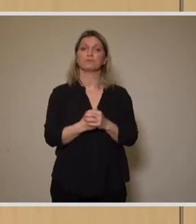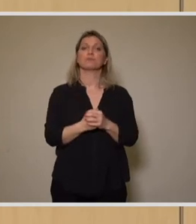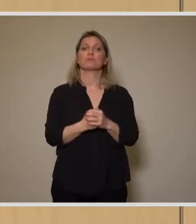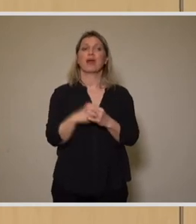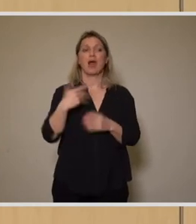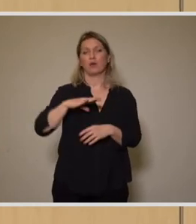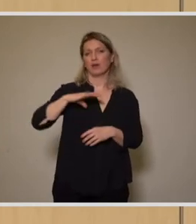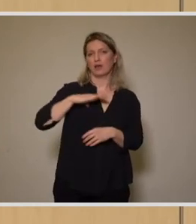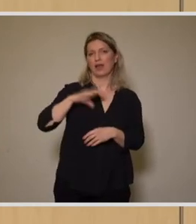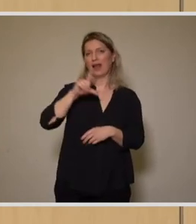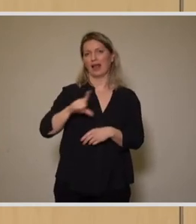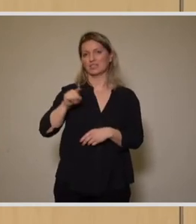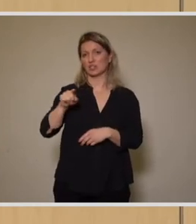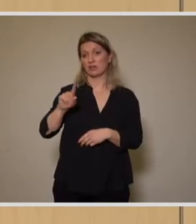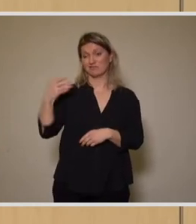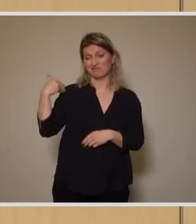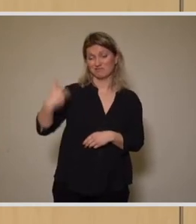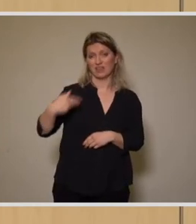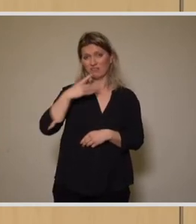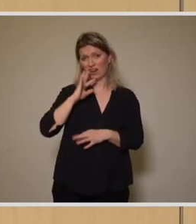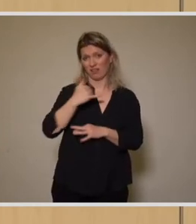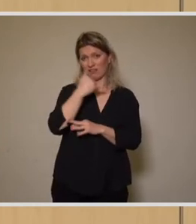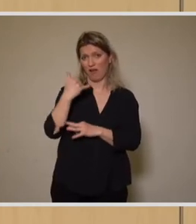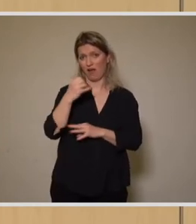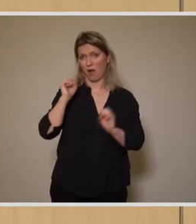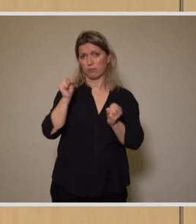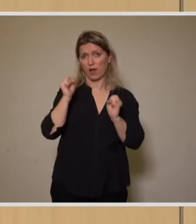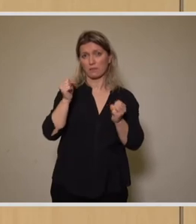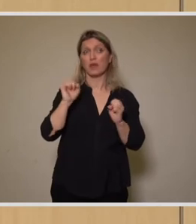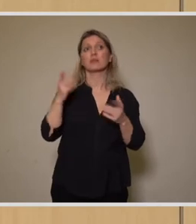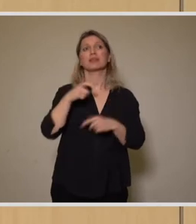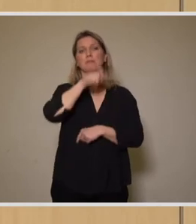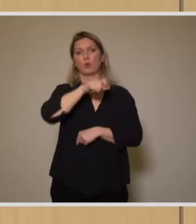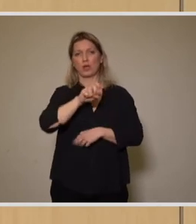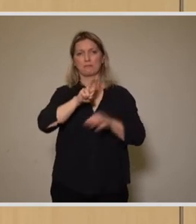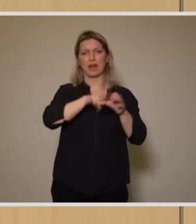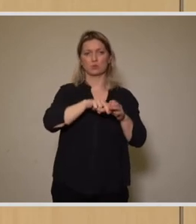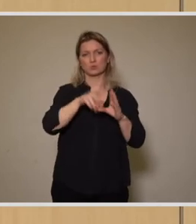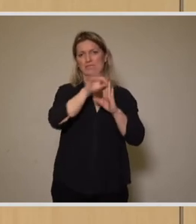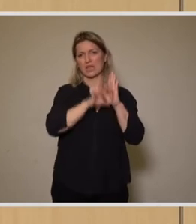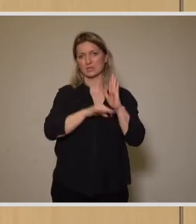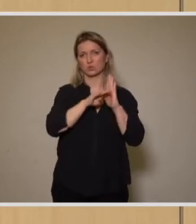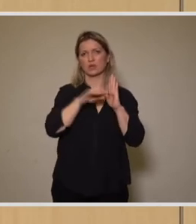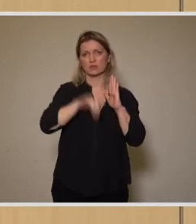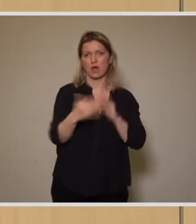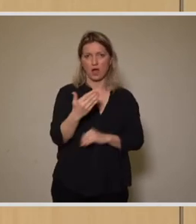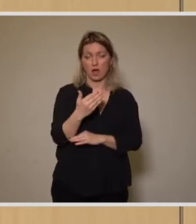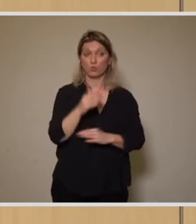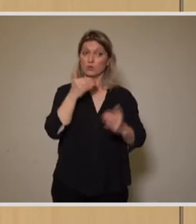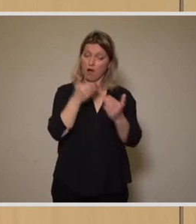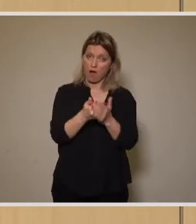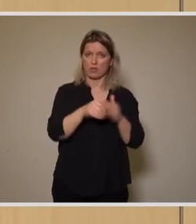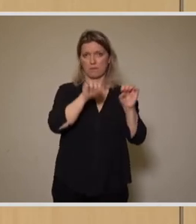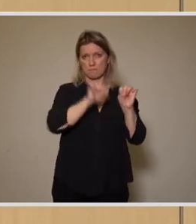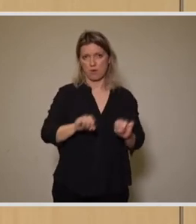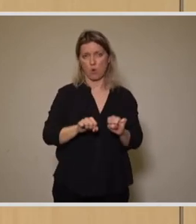Kollegen Johannes Lichti, der sich ganz viele Jahre eingesetzt hat, dass es diese Bürgerbeteiligungssatzung gibt. und dass es überhaupt möglich ist, dieses Bürgerforum in